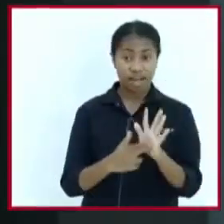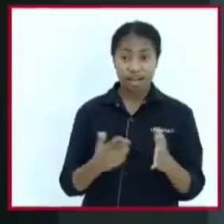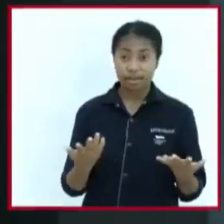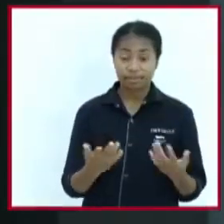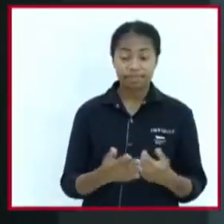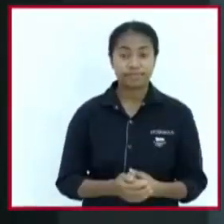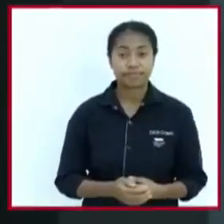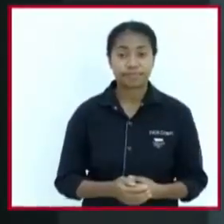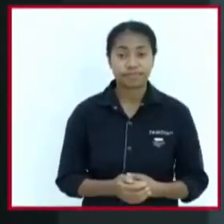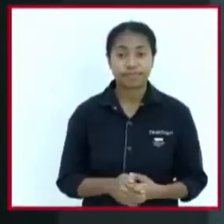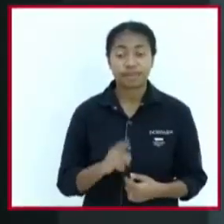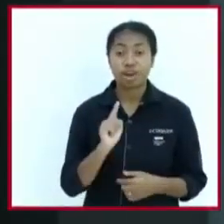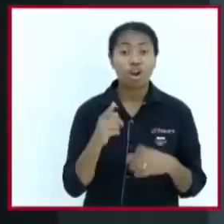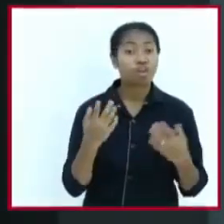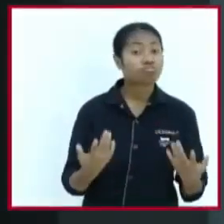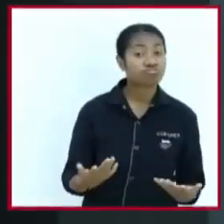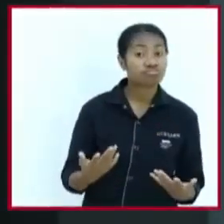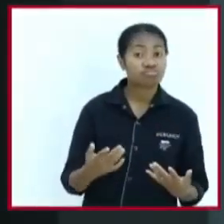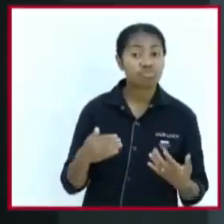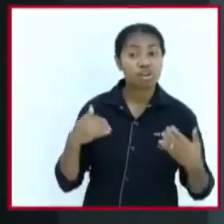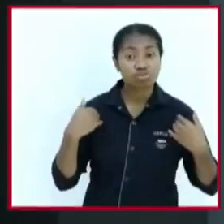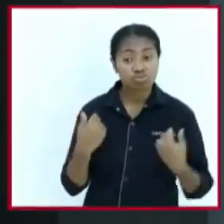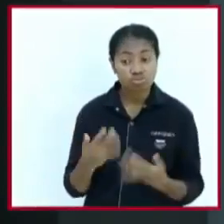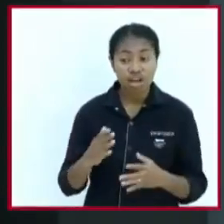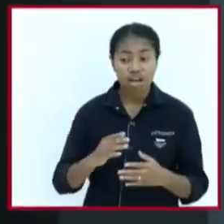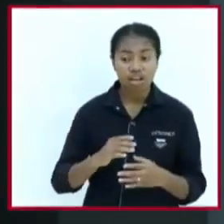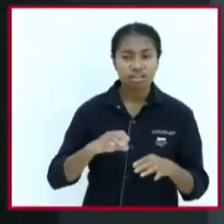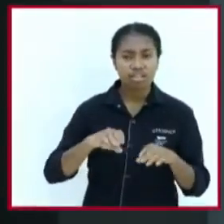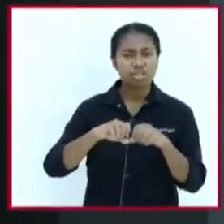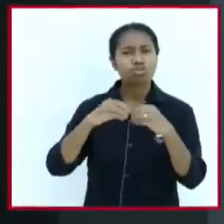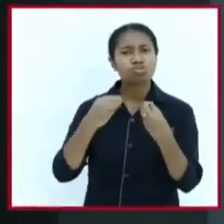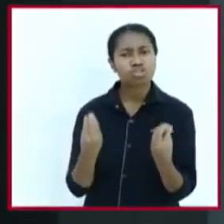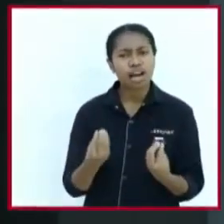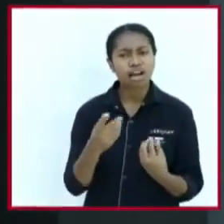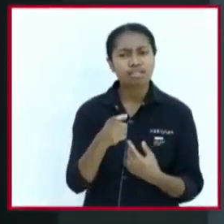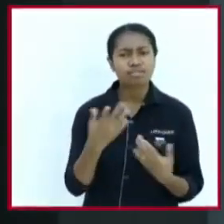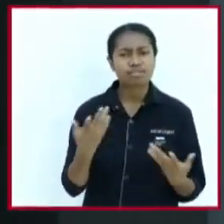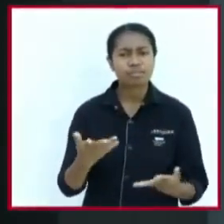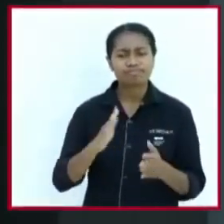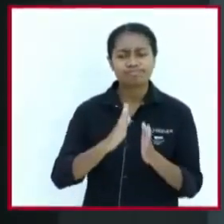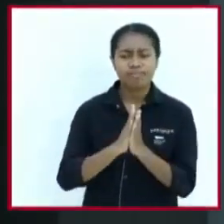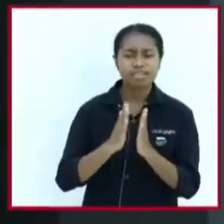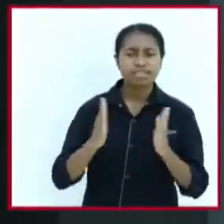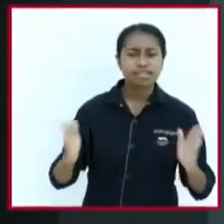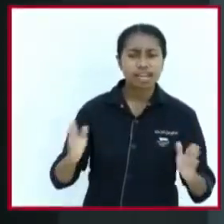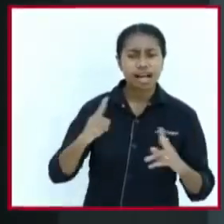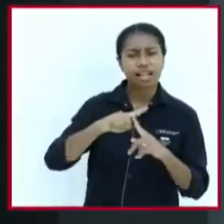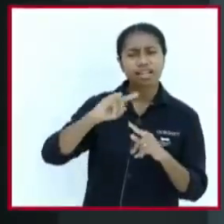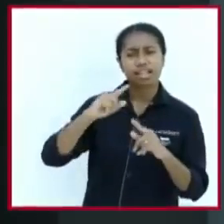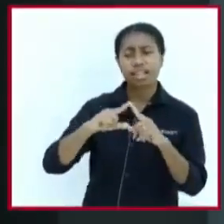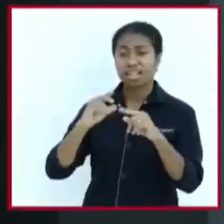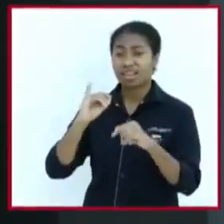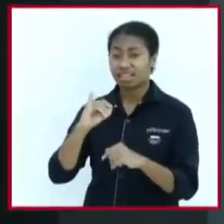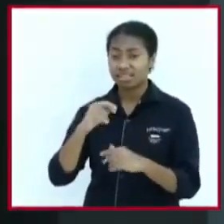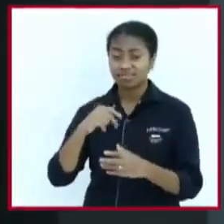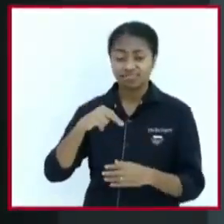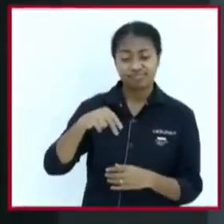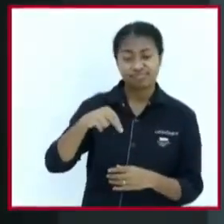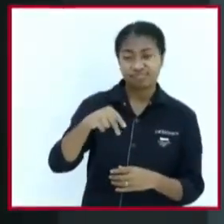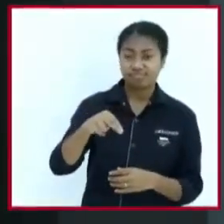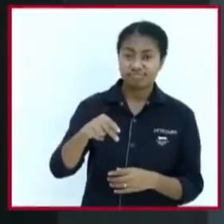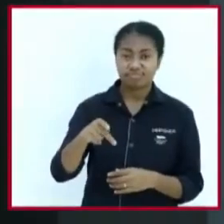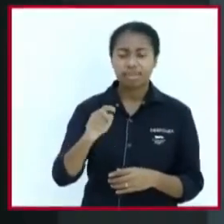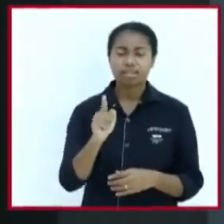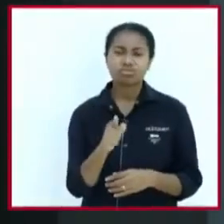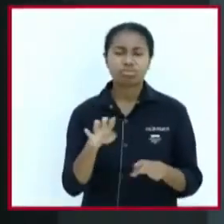Hai kalau itu sudah disingkirkan sepanjang tirai itu masih ada jalan kepada Allah